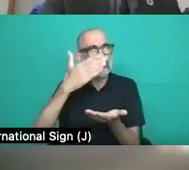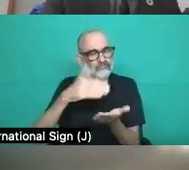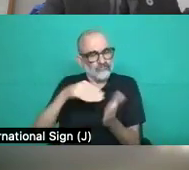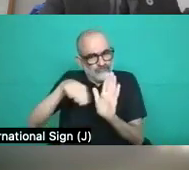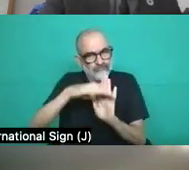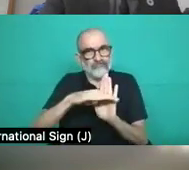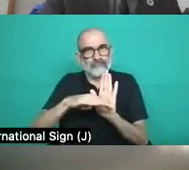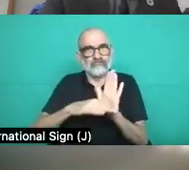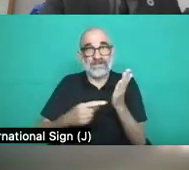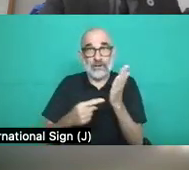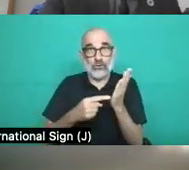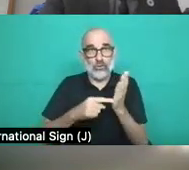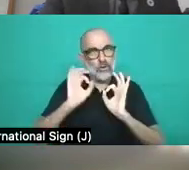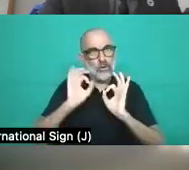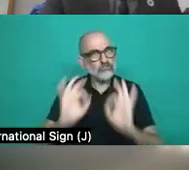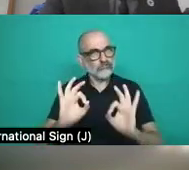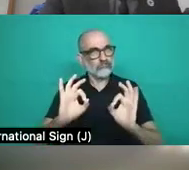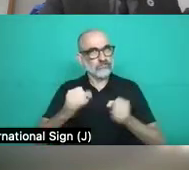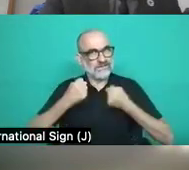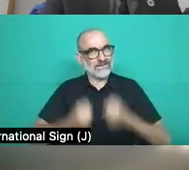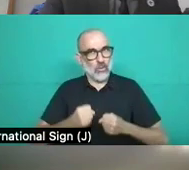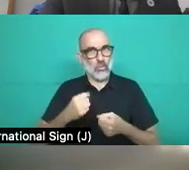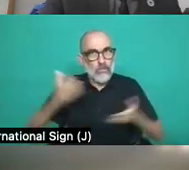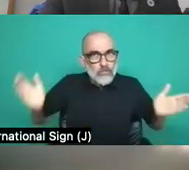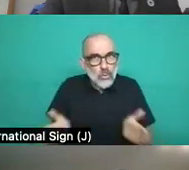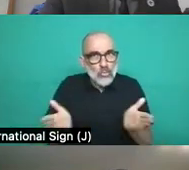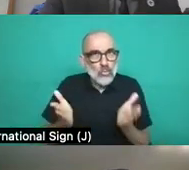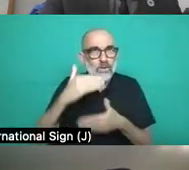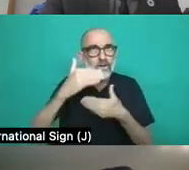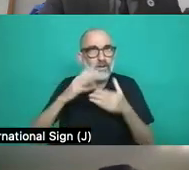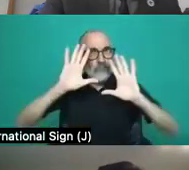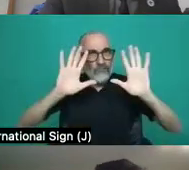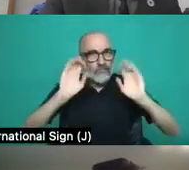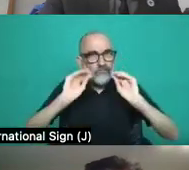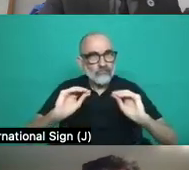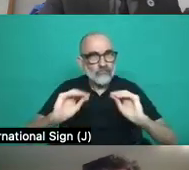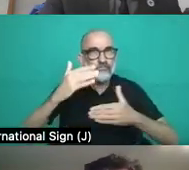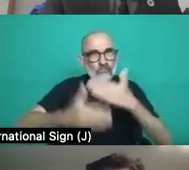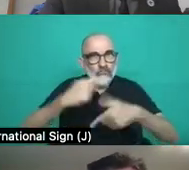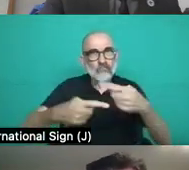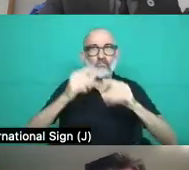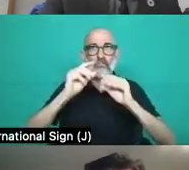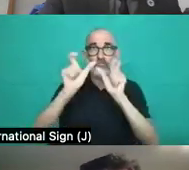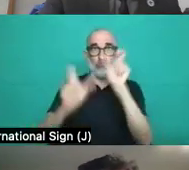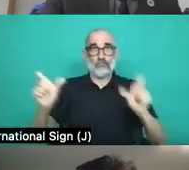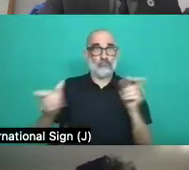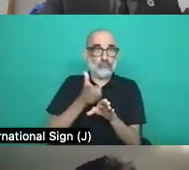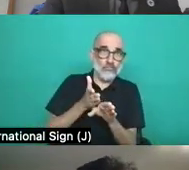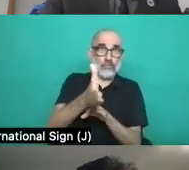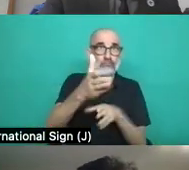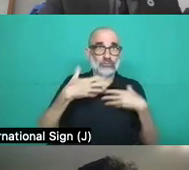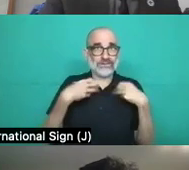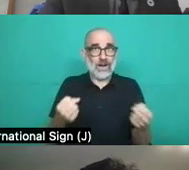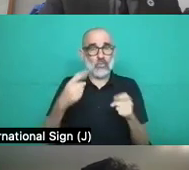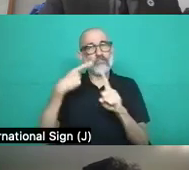formation continue des professionnels de santé et développer des systèmes qui facilitent la collaboration, l'échange des informations précises et en temps